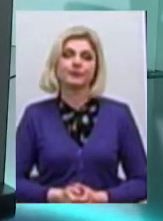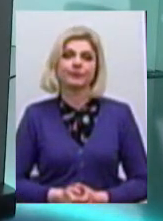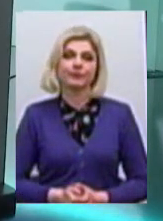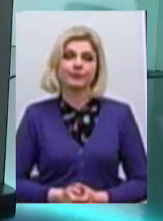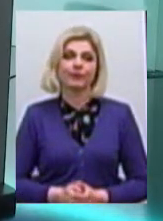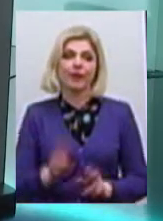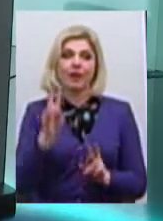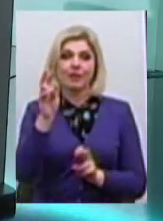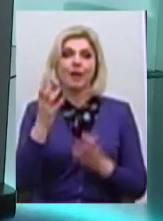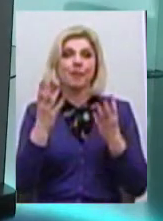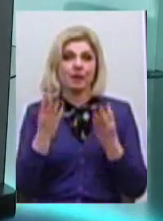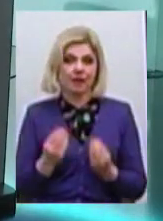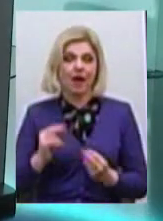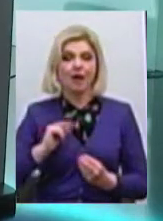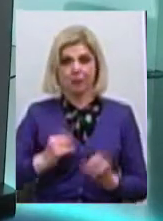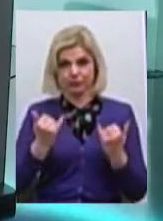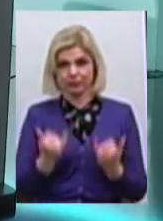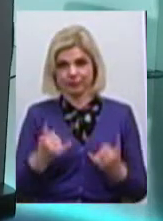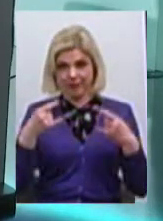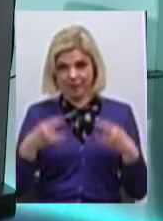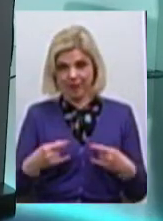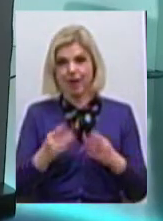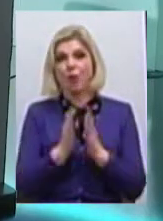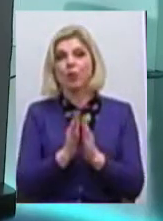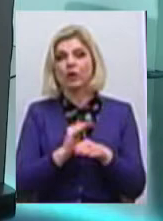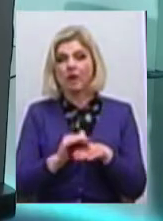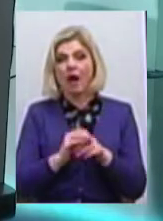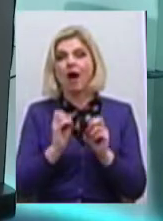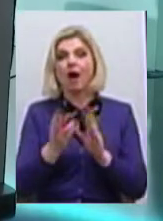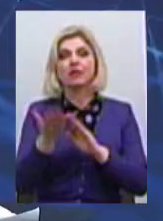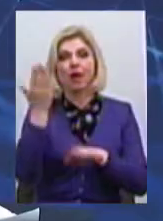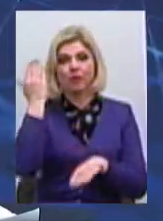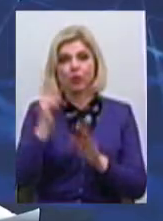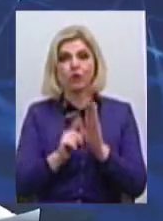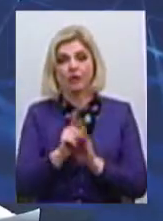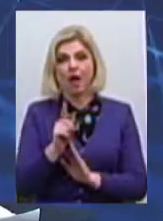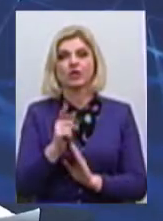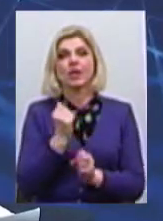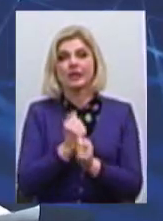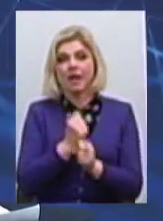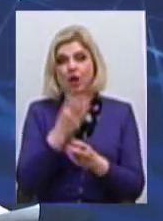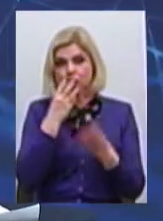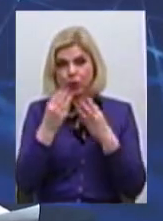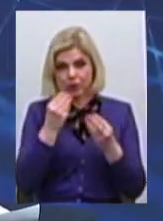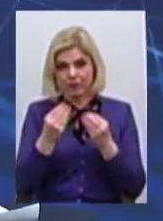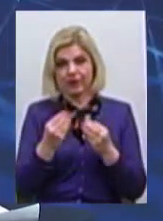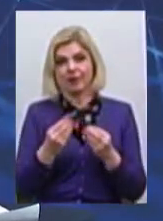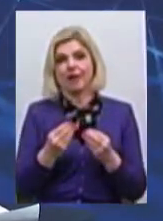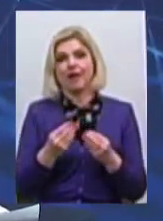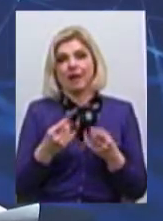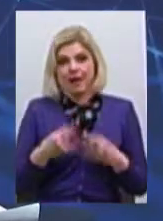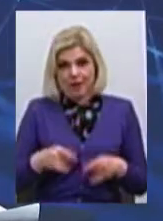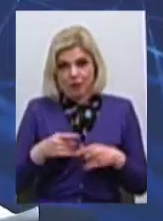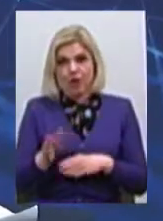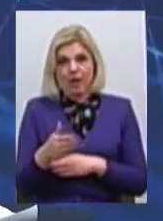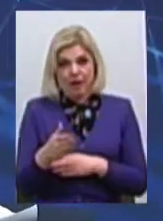Це тема дня, ми працюємо в прямому ефірі. Олексій, будь ласка, як давно запроваджена практика створення штучних нерестовищ? Чи